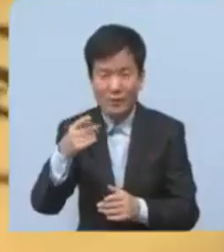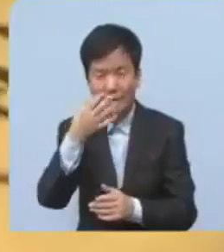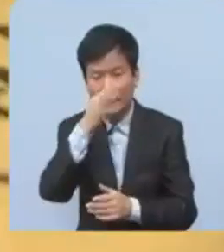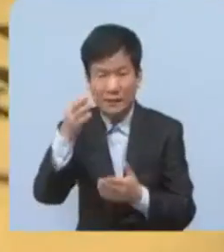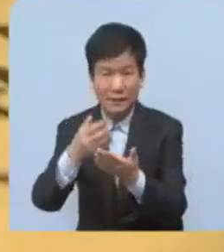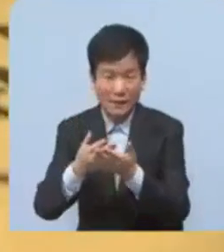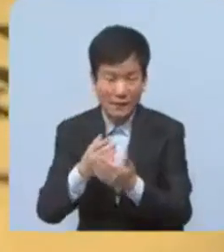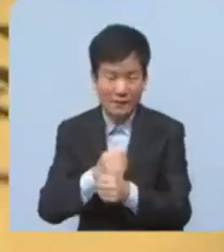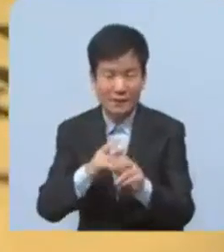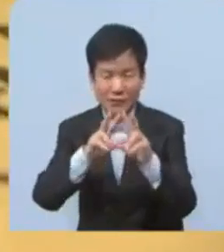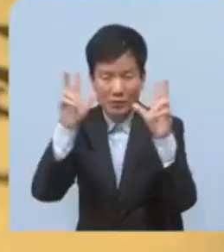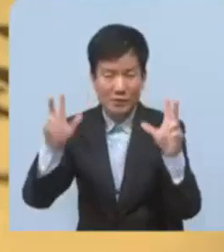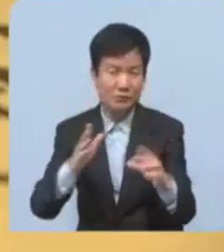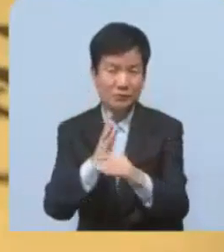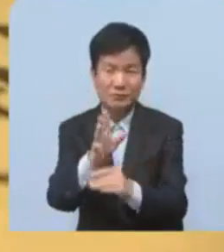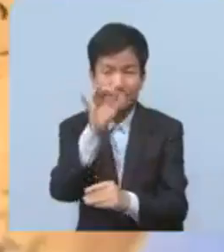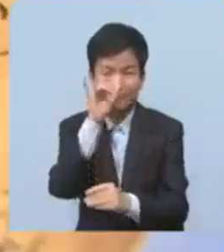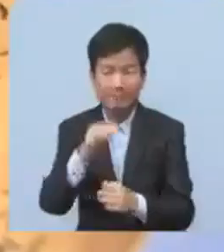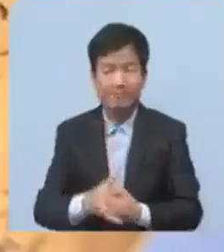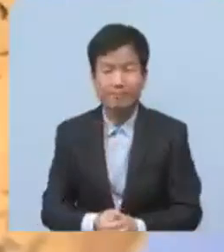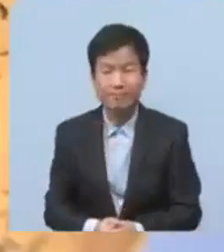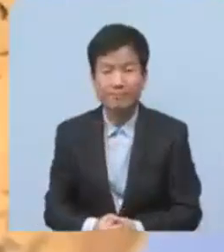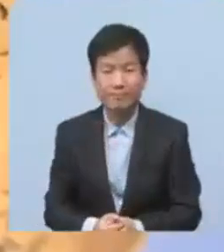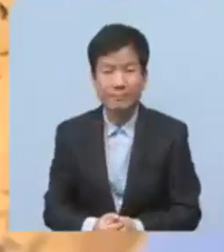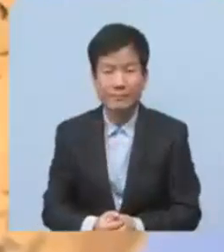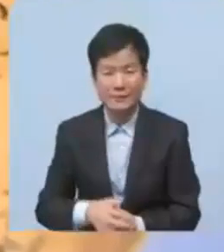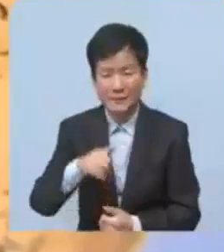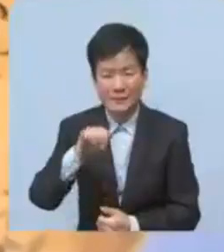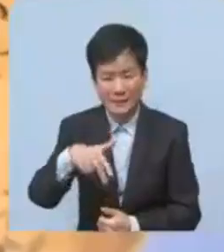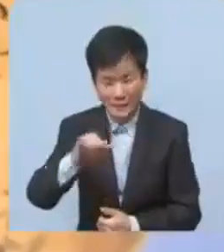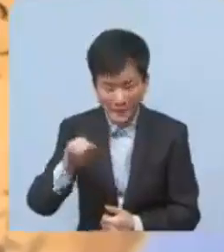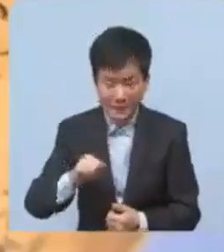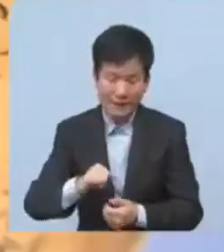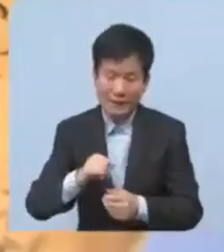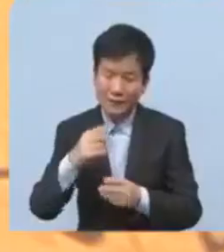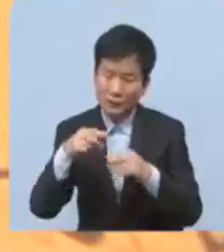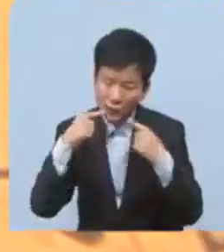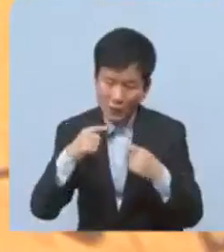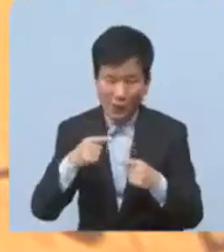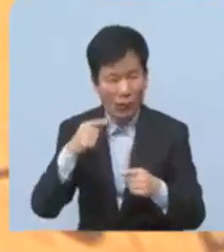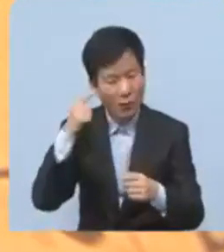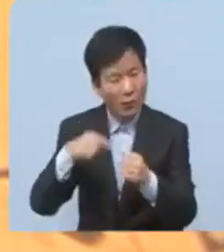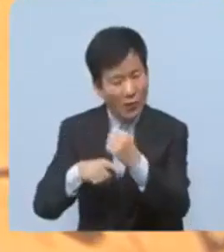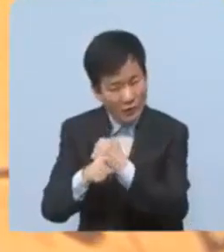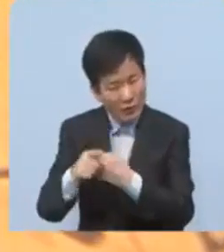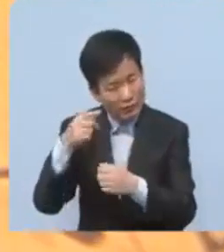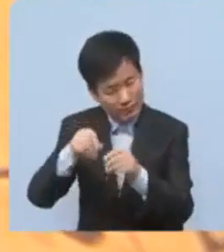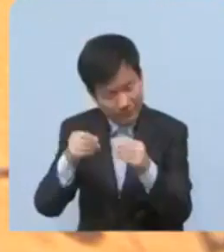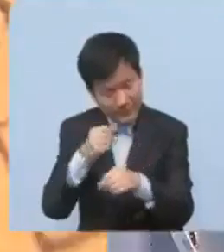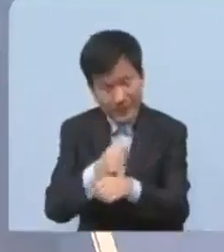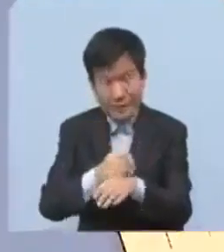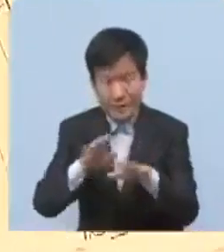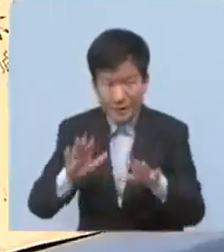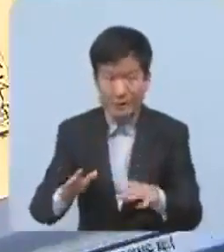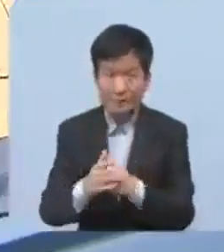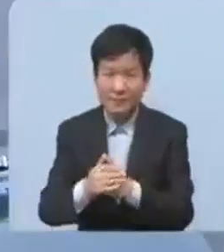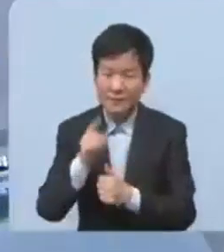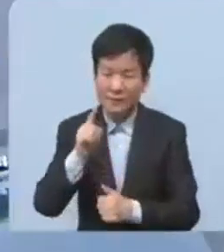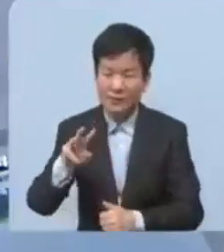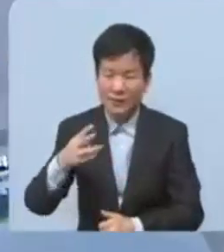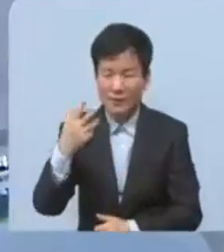계승하는 전시가 진행되고 있습니다 직지 원본의 종이 성분 등을 과학적으로 분석한 뒤 현재 상태와